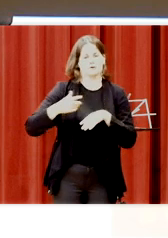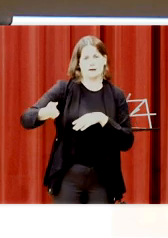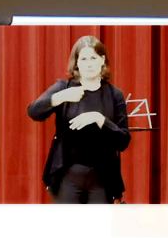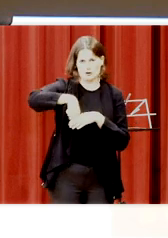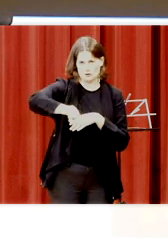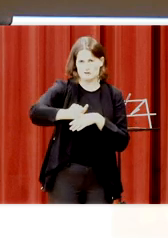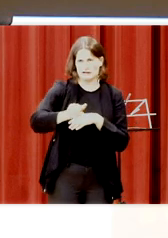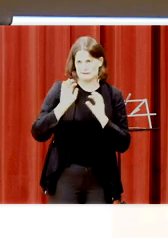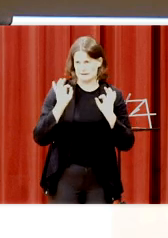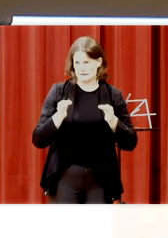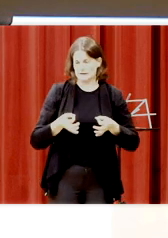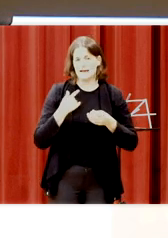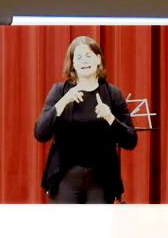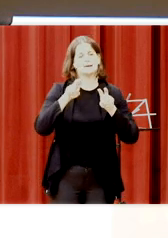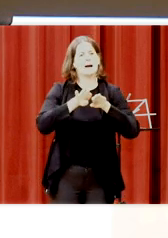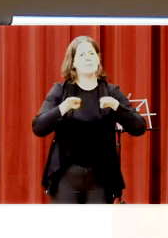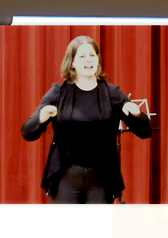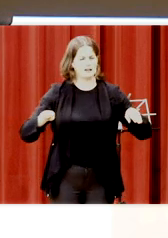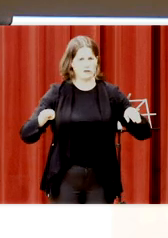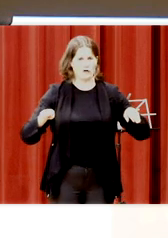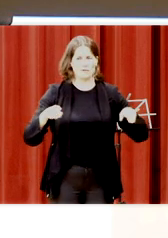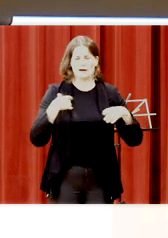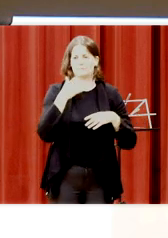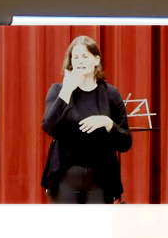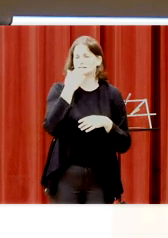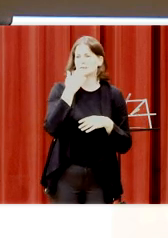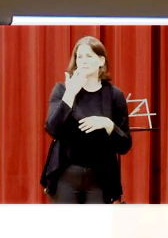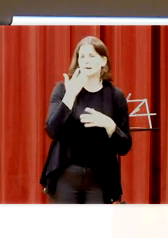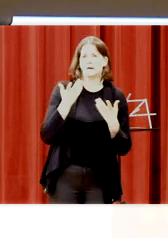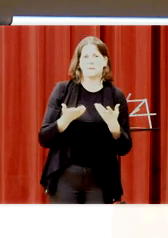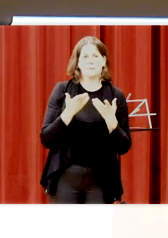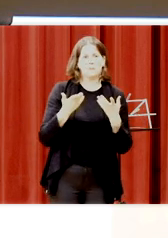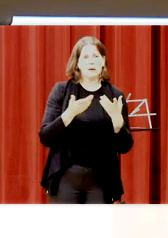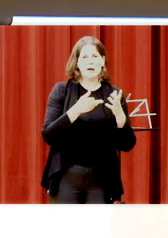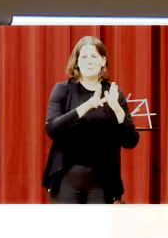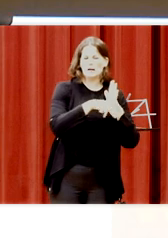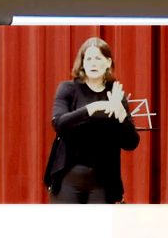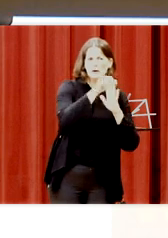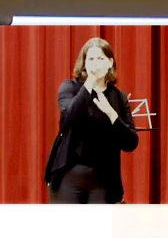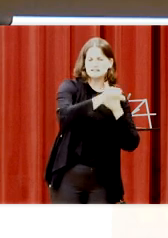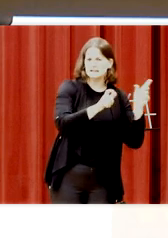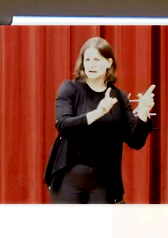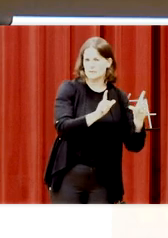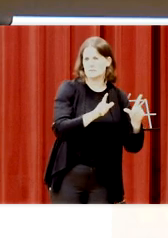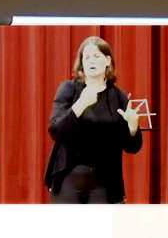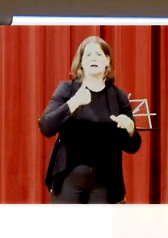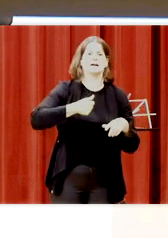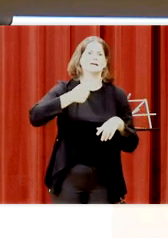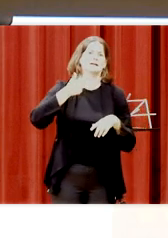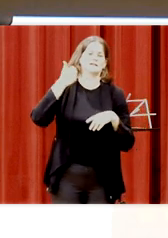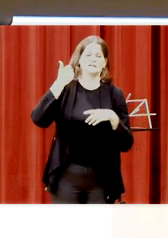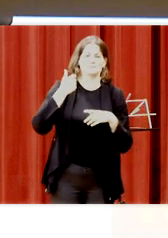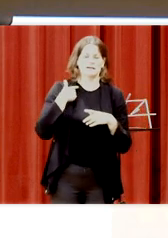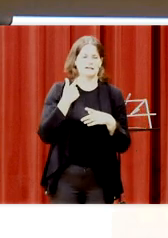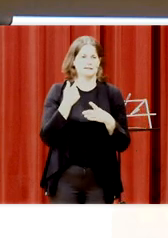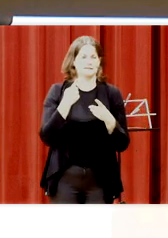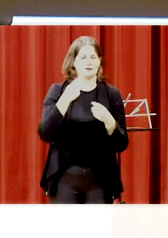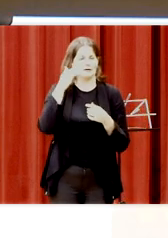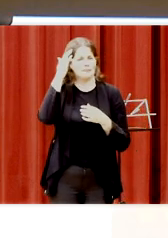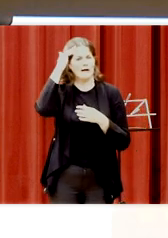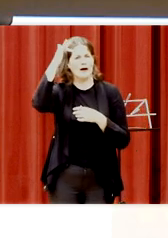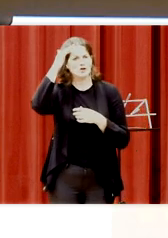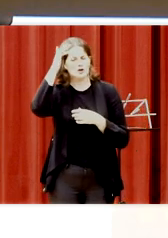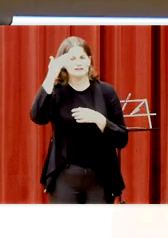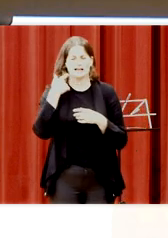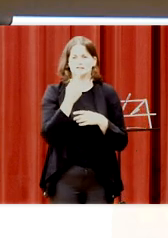comprem encara un disc, ¿vale? Però, no, un vinil, però si no, Spotify. I a més, ens recomana. Veig que estàs utilitzant això, anem a